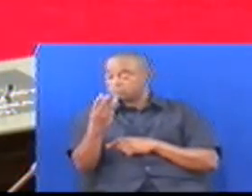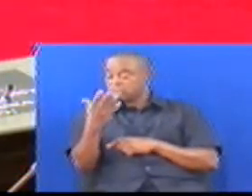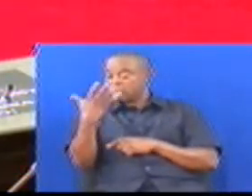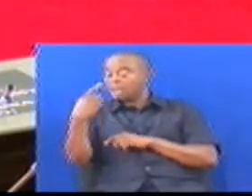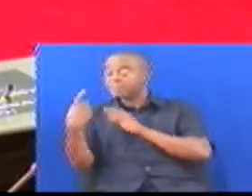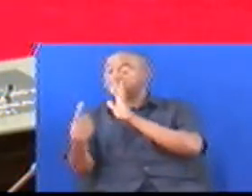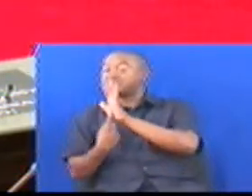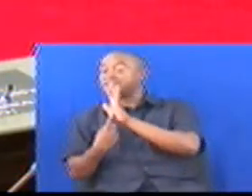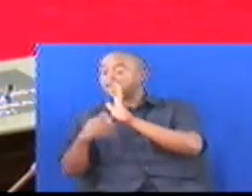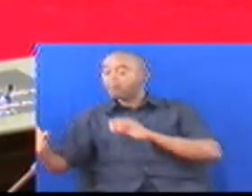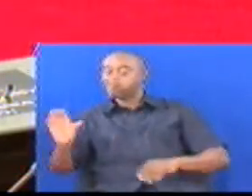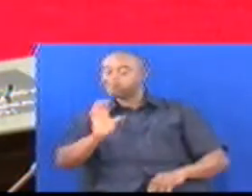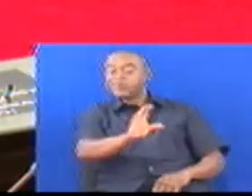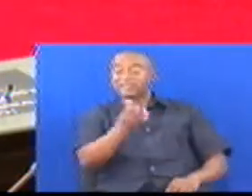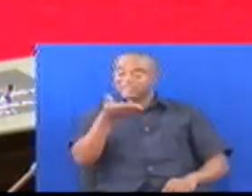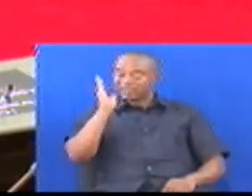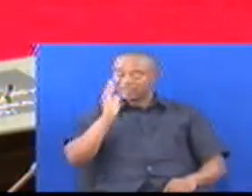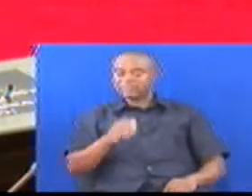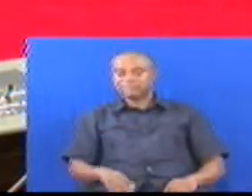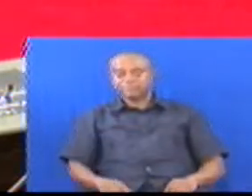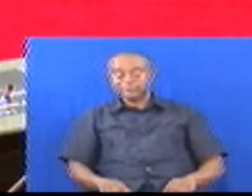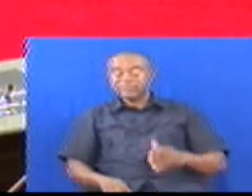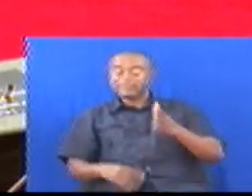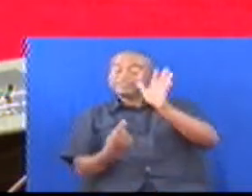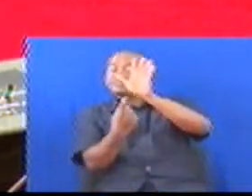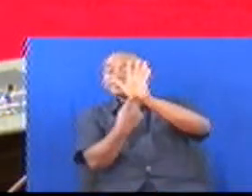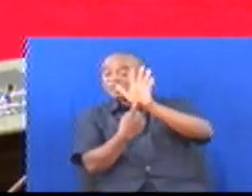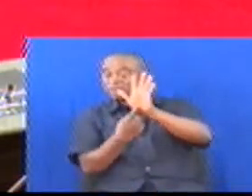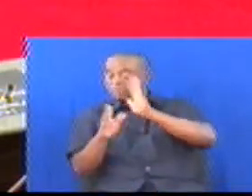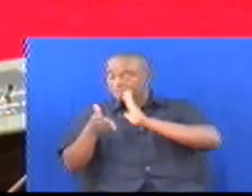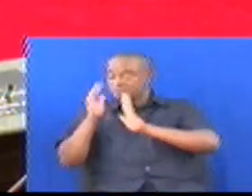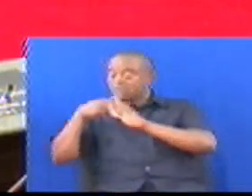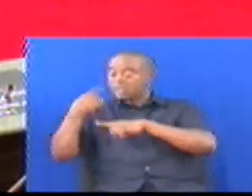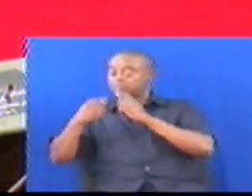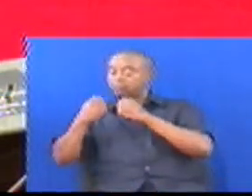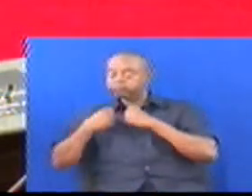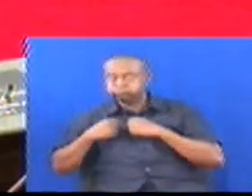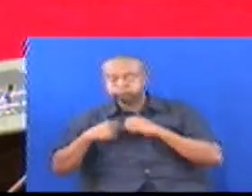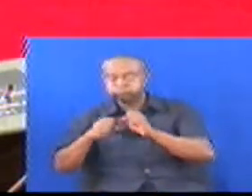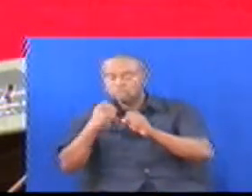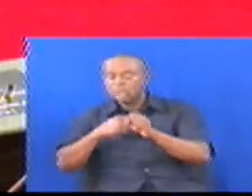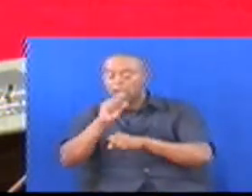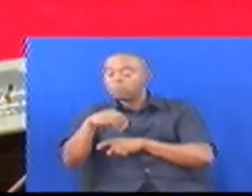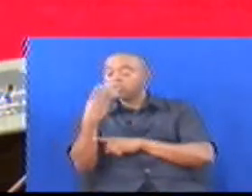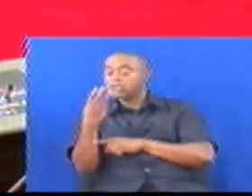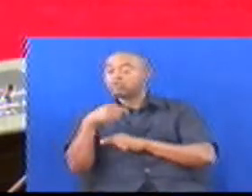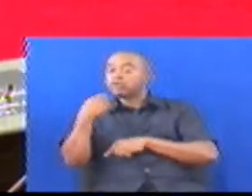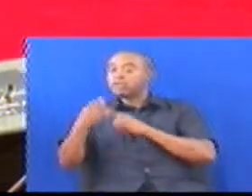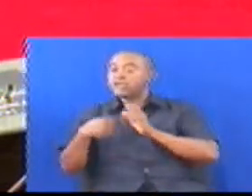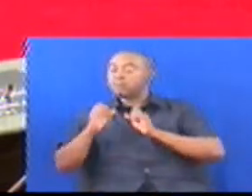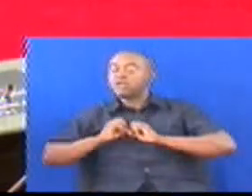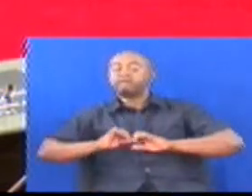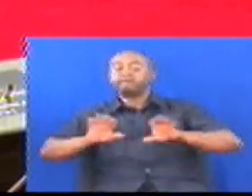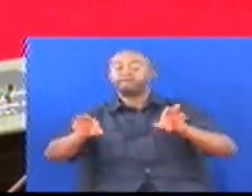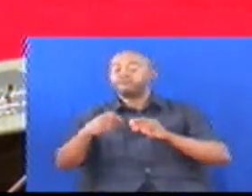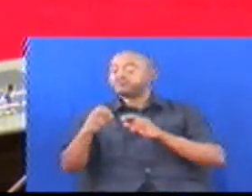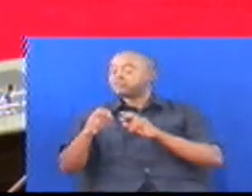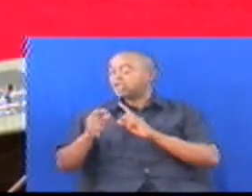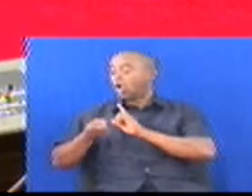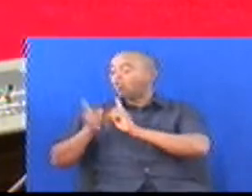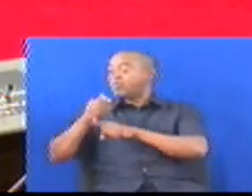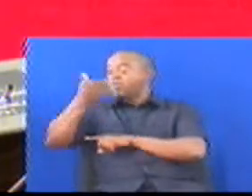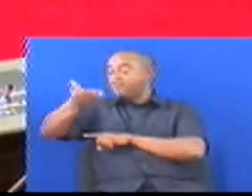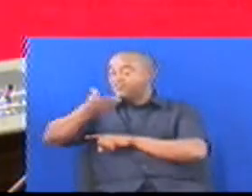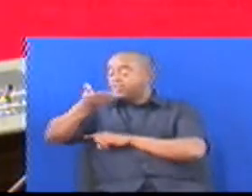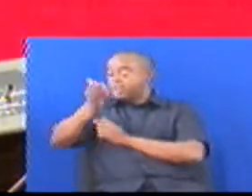356.72 zimetolewa. Sita, serikali imeendelea kutekeleza awamu ya tatu ya mradi wa kupeleka umeme vijijini